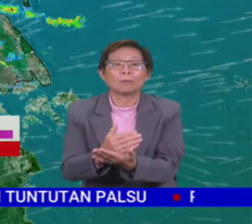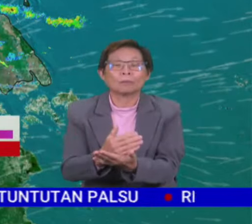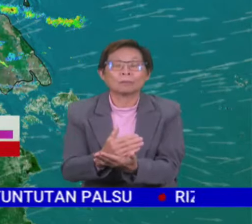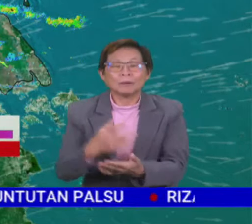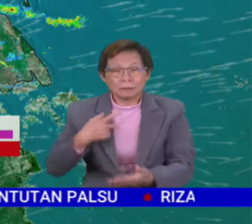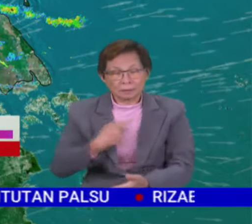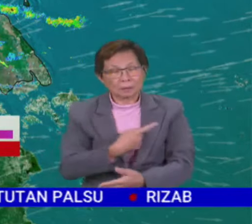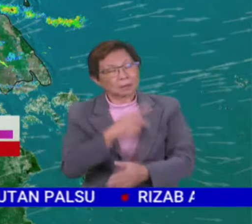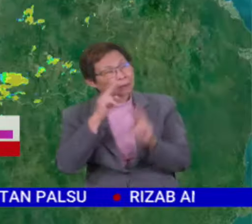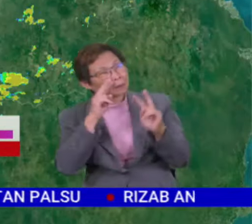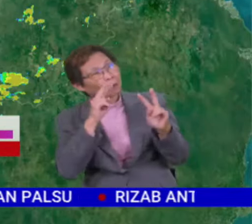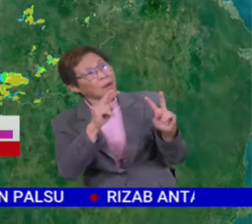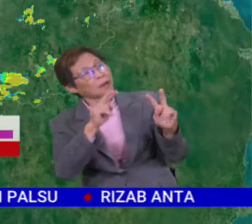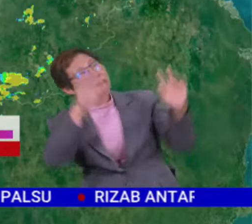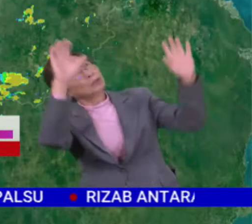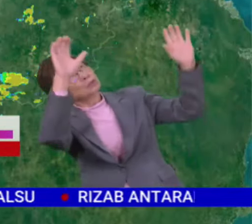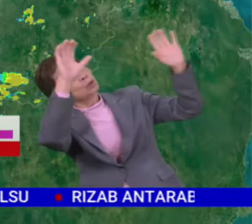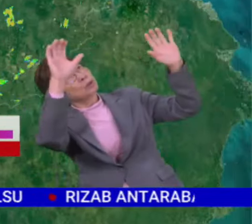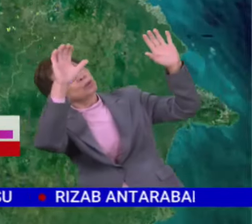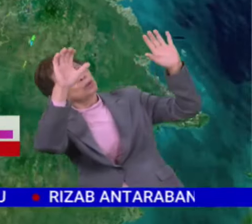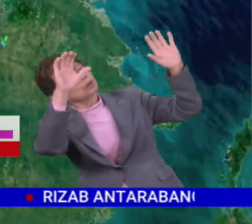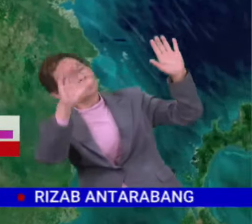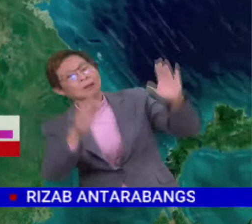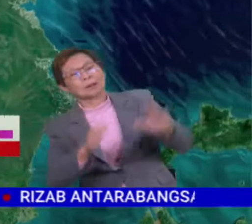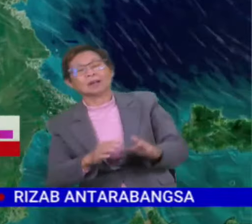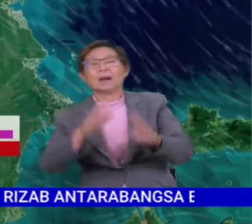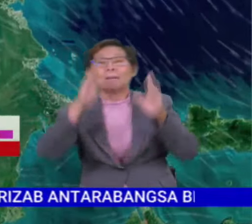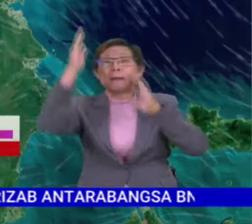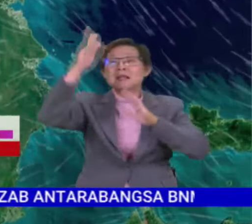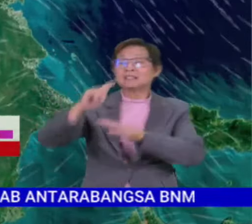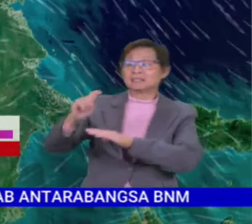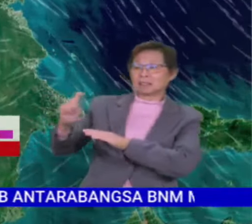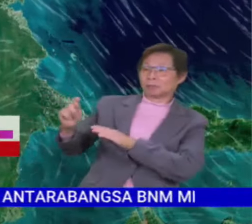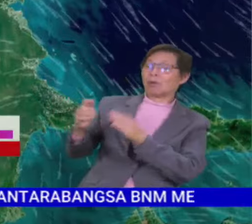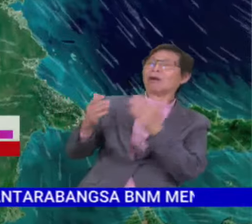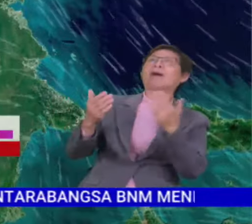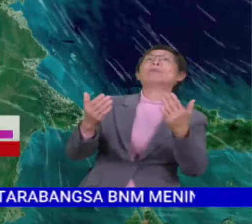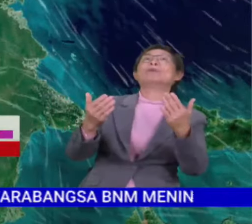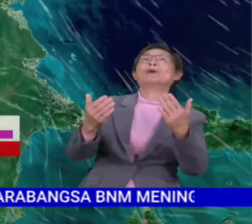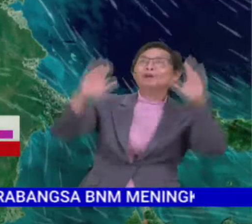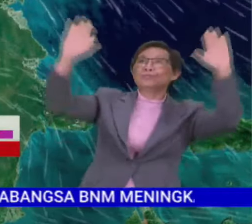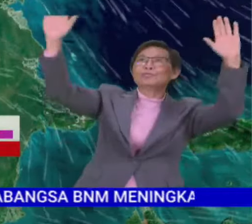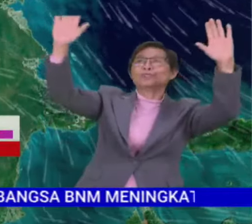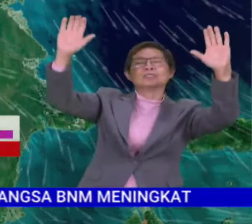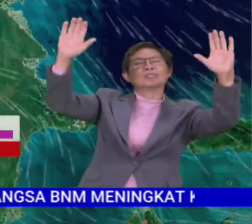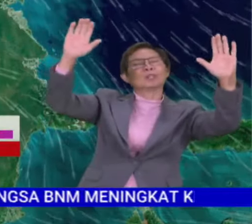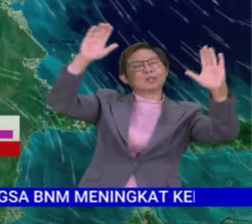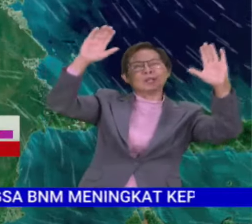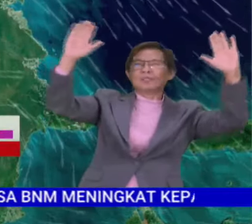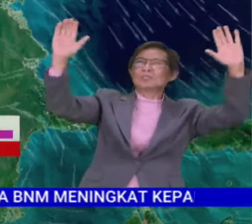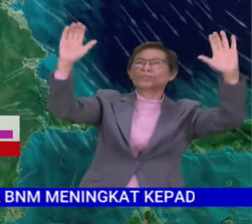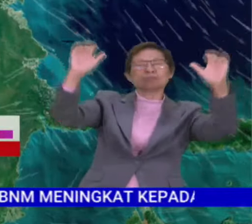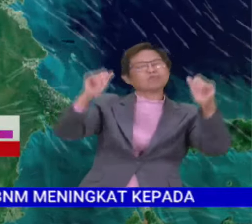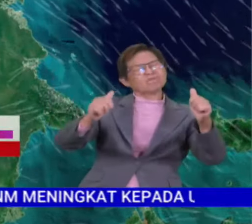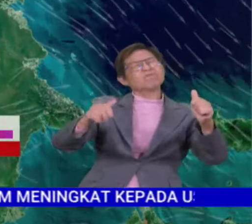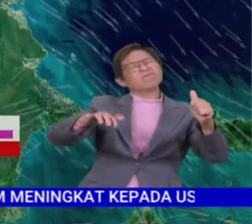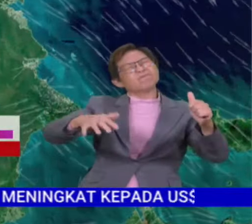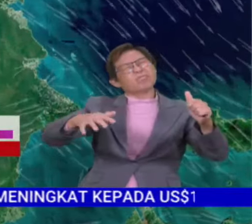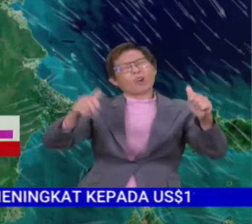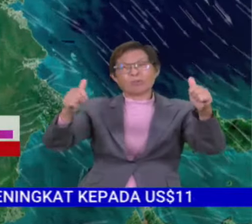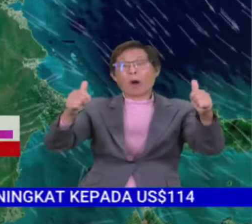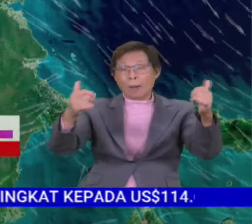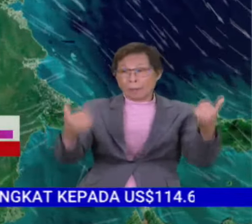seterusnya kita lihat pula keadaan cuaca di sebelah Malaysia Timur. Alhamdulillah, lihat keadaan cuaca yang agak kurang di negeri Sarawak pada ketika